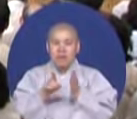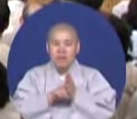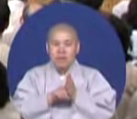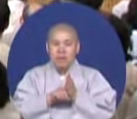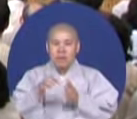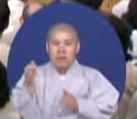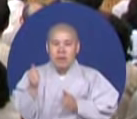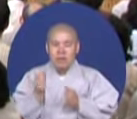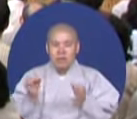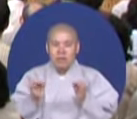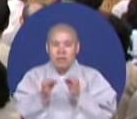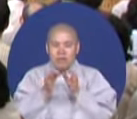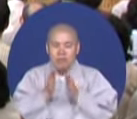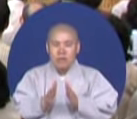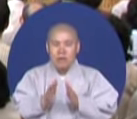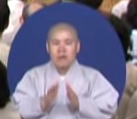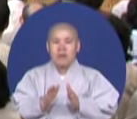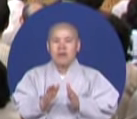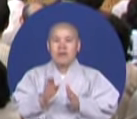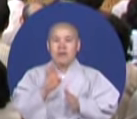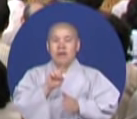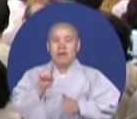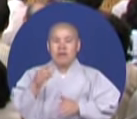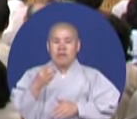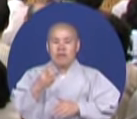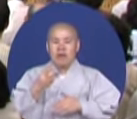내는 순간이 바로 발심이에요.